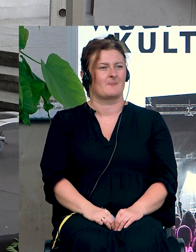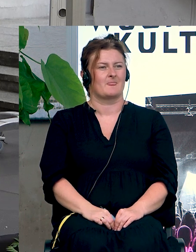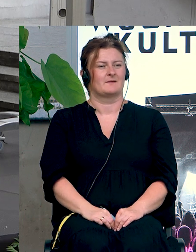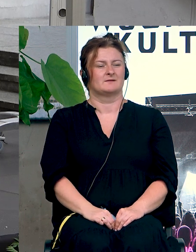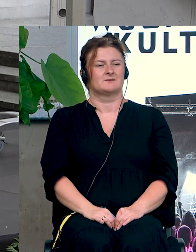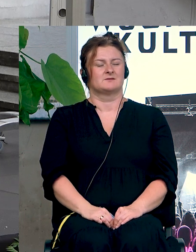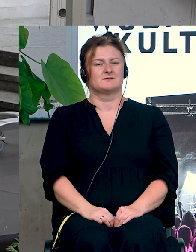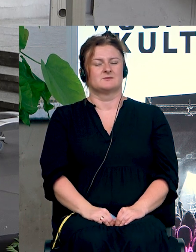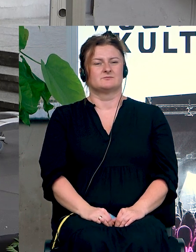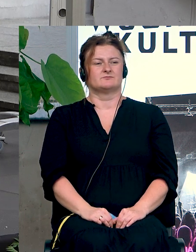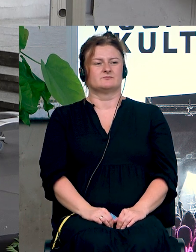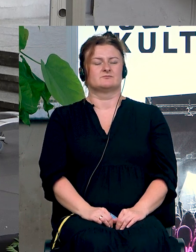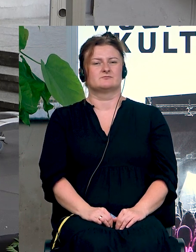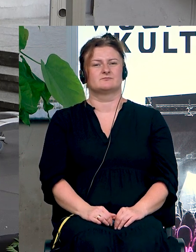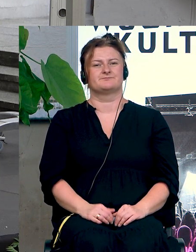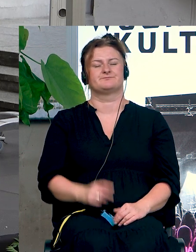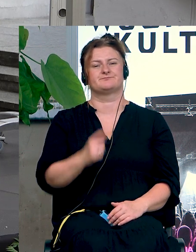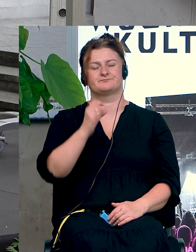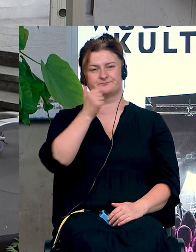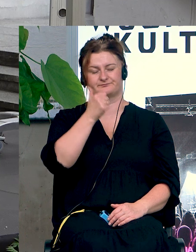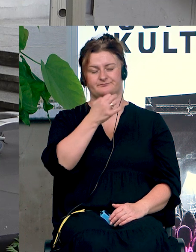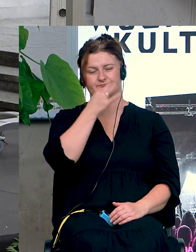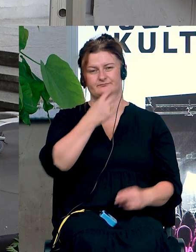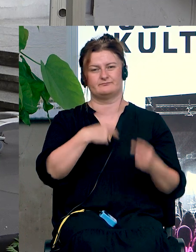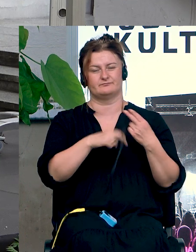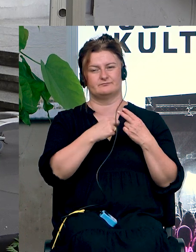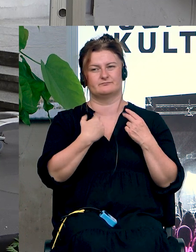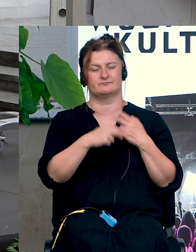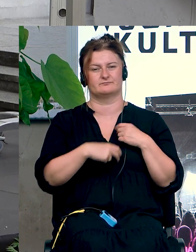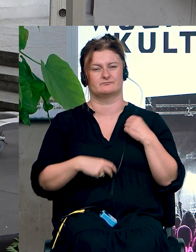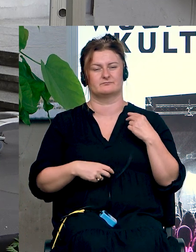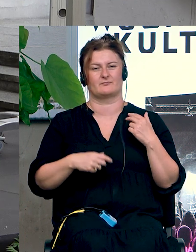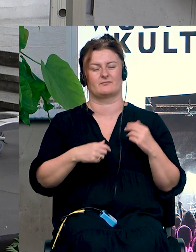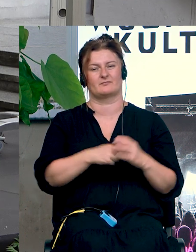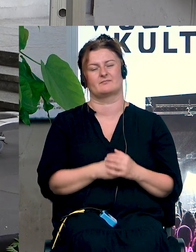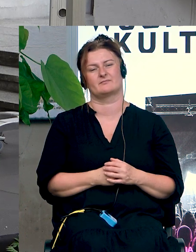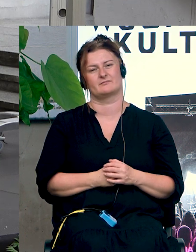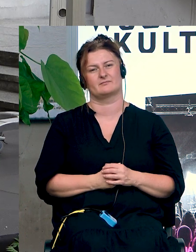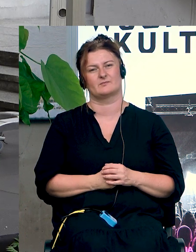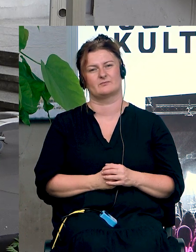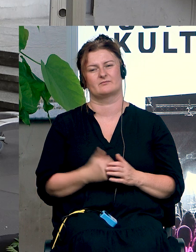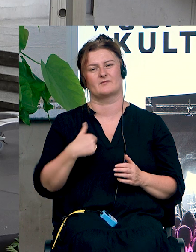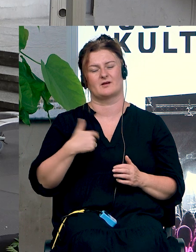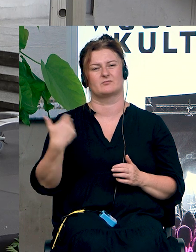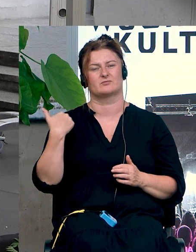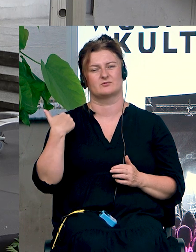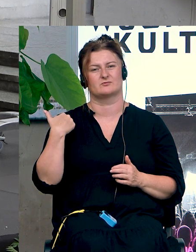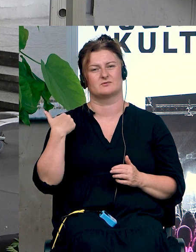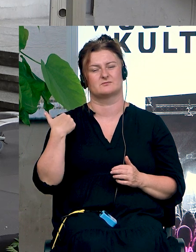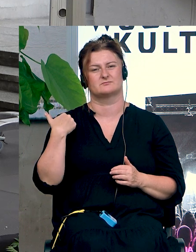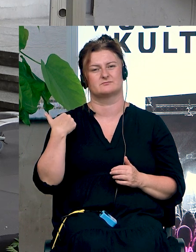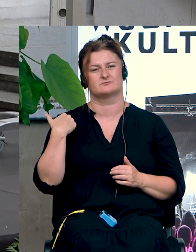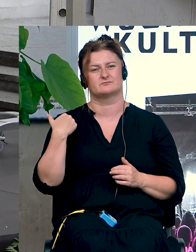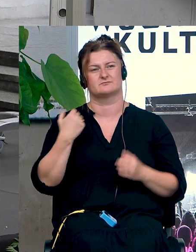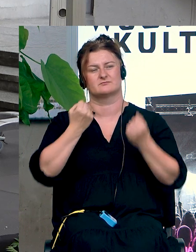Я відповім спочатку на перше питання, воно таке більш романтичне. Я була дуже